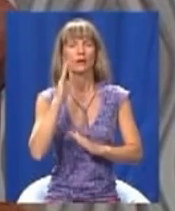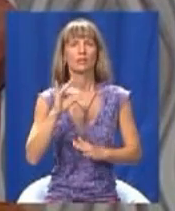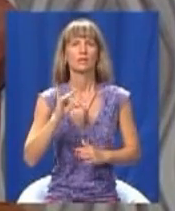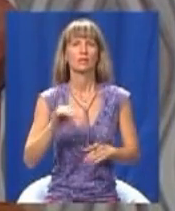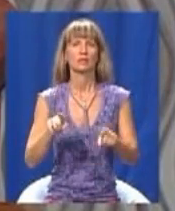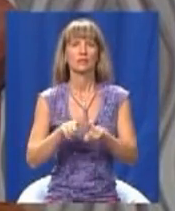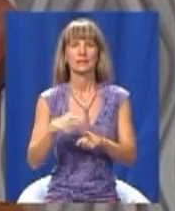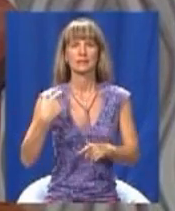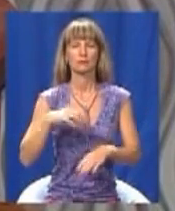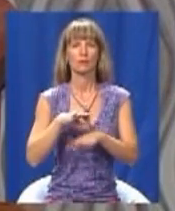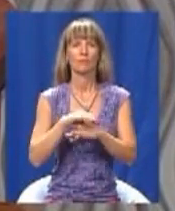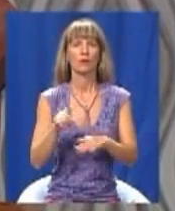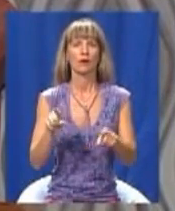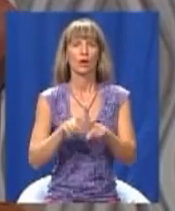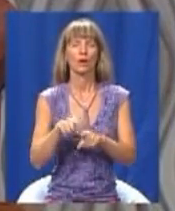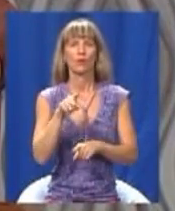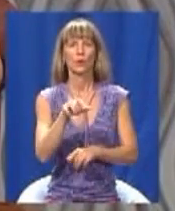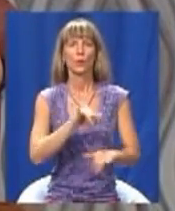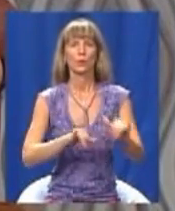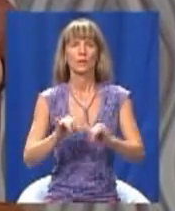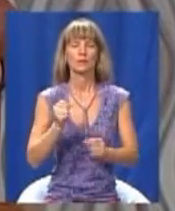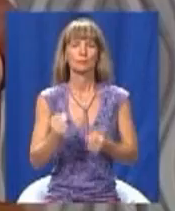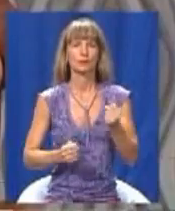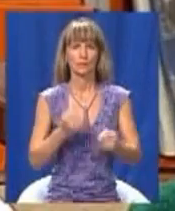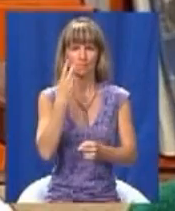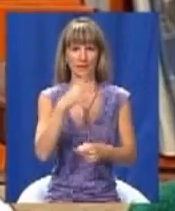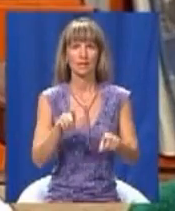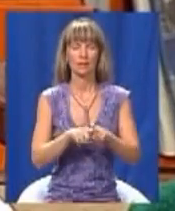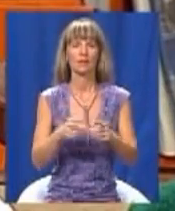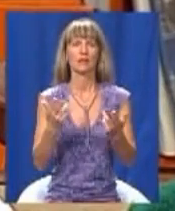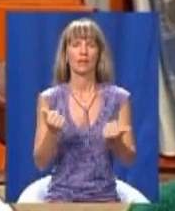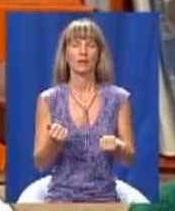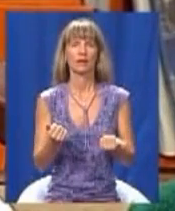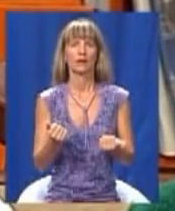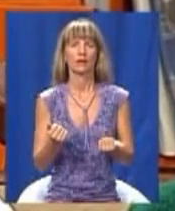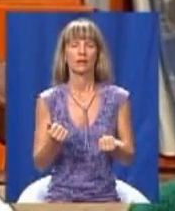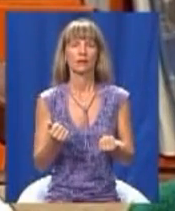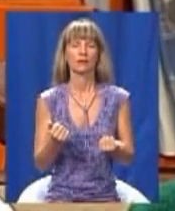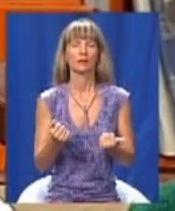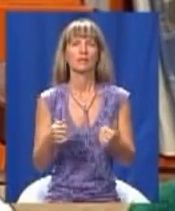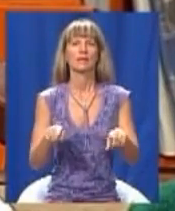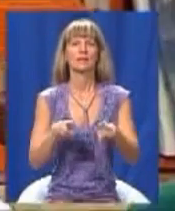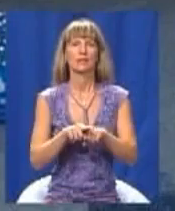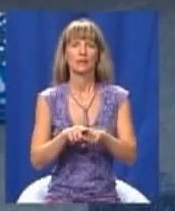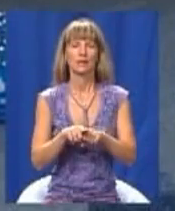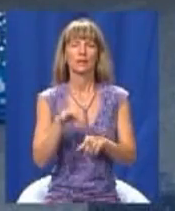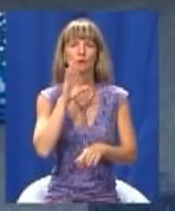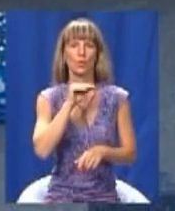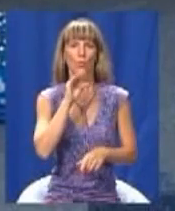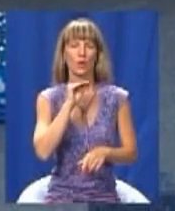так себе поводив, нібито він кудись біжить. Бачила таке? Да. Ось от такий от